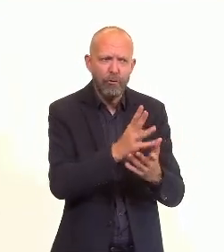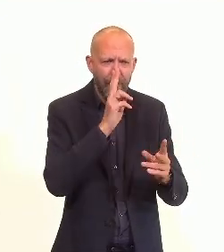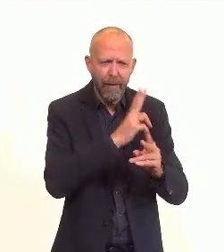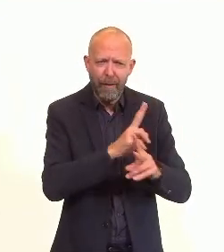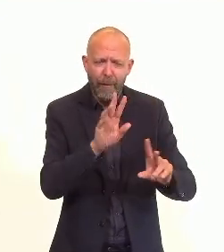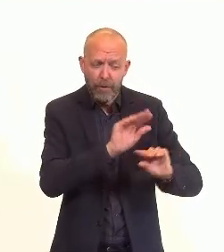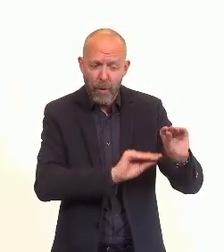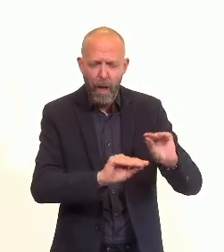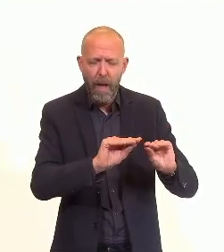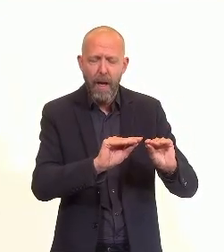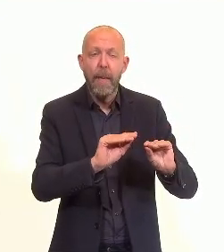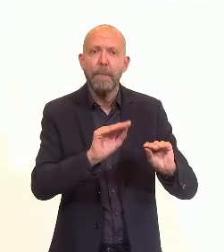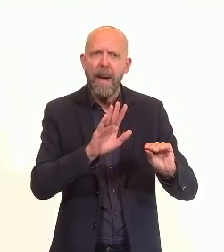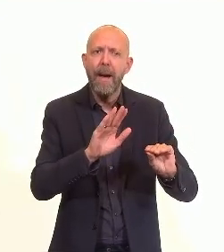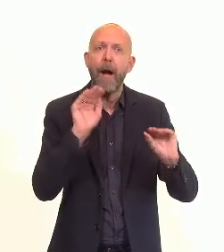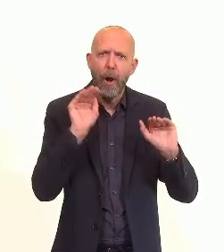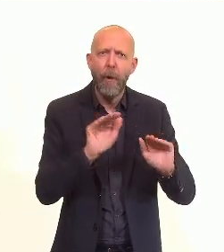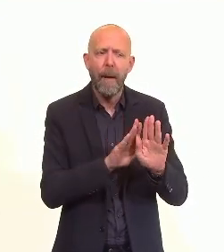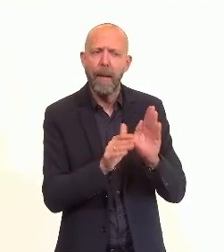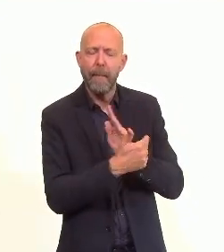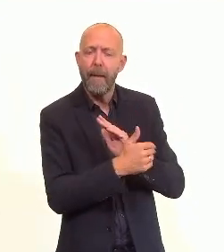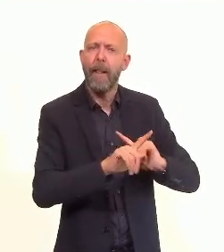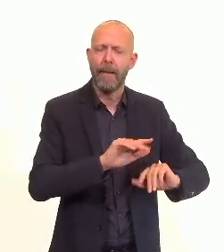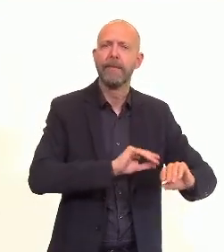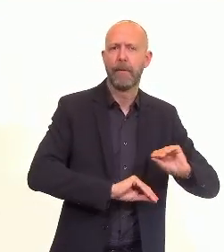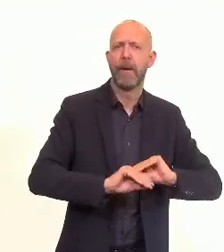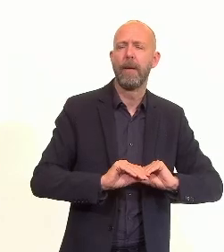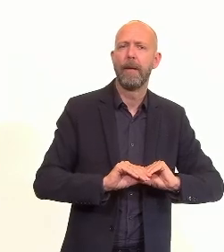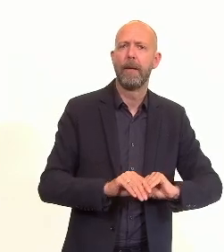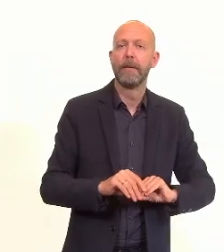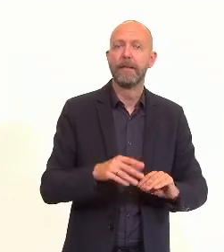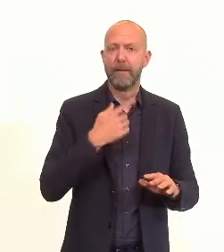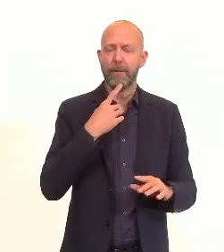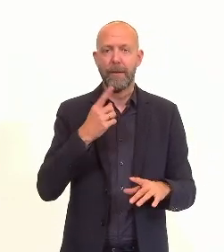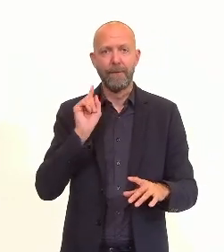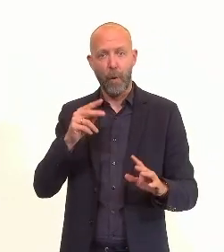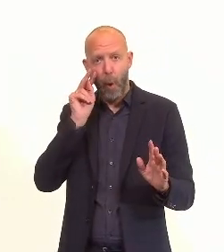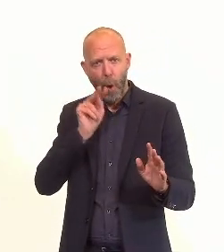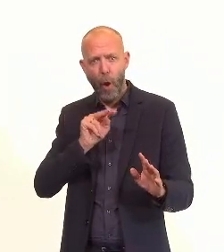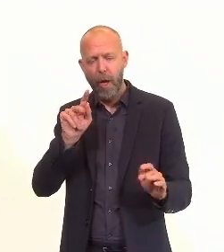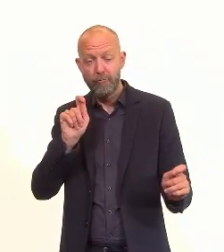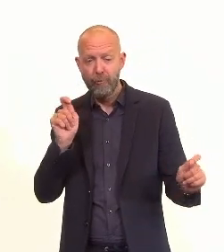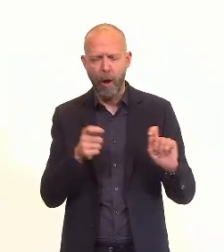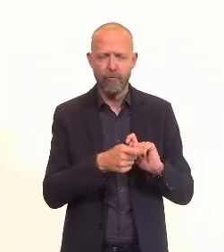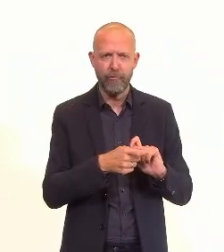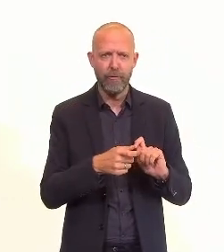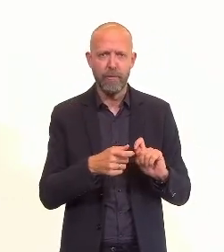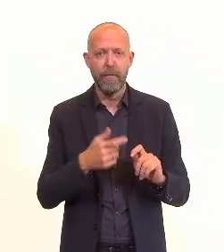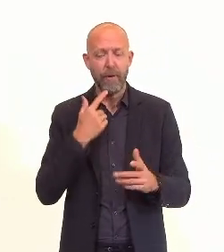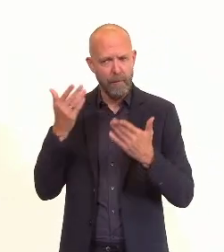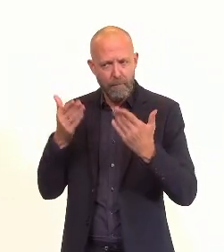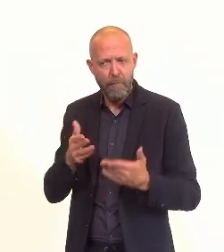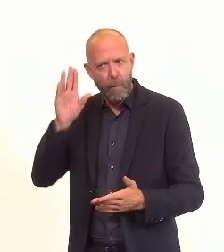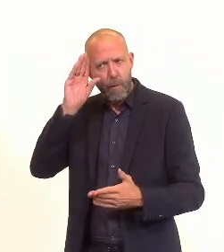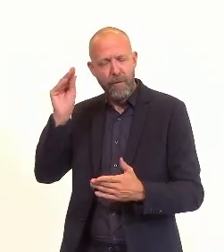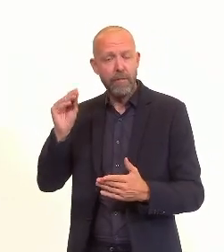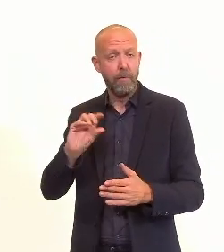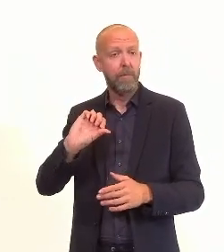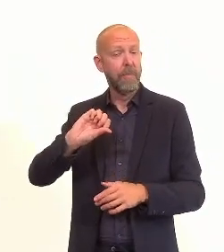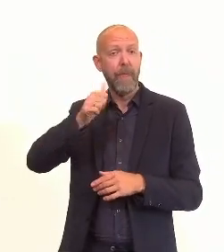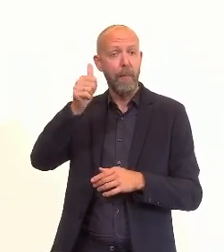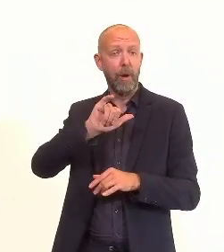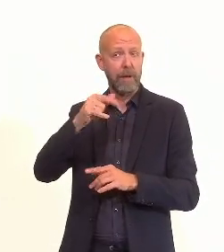qui pourtant est un soin. Et donc on va voir changer le regard, on va voir des professionnels, et à commencer par les directeurs, parce